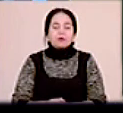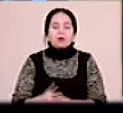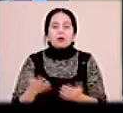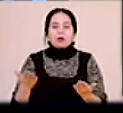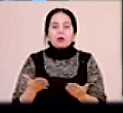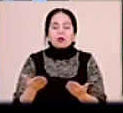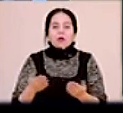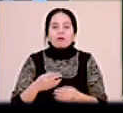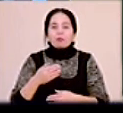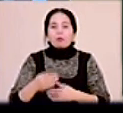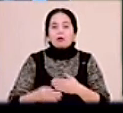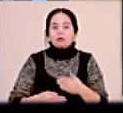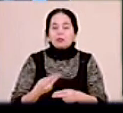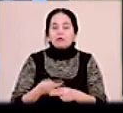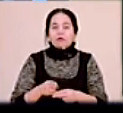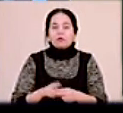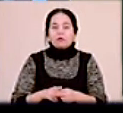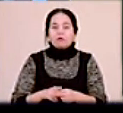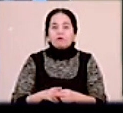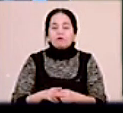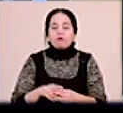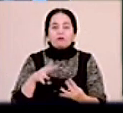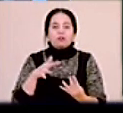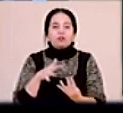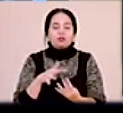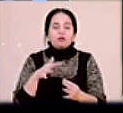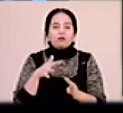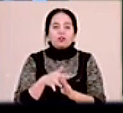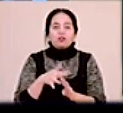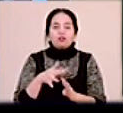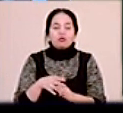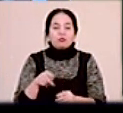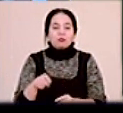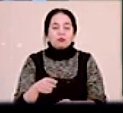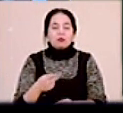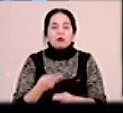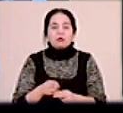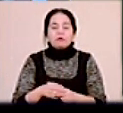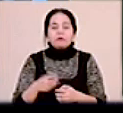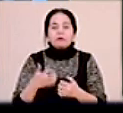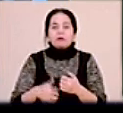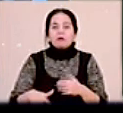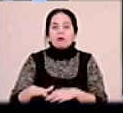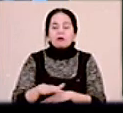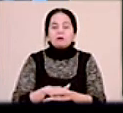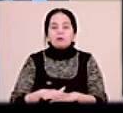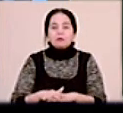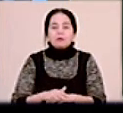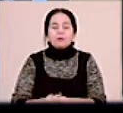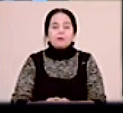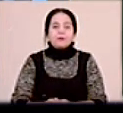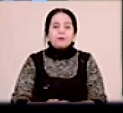Каковы же последствия вторжения Александра Македонского на территорию Средней Азии?